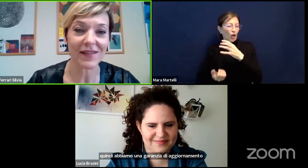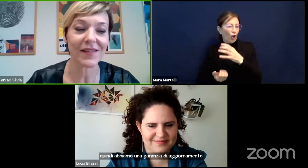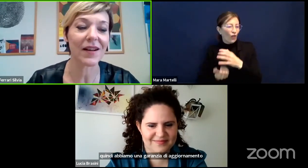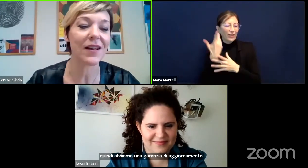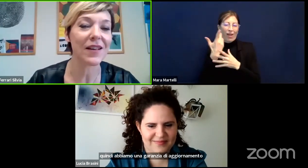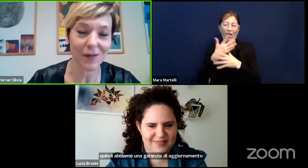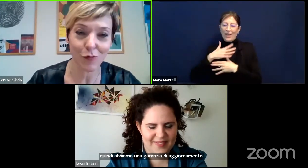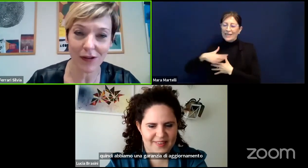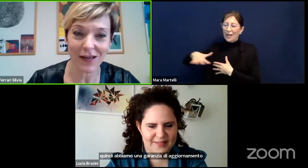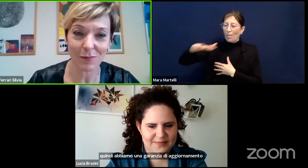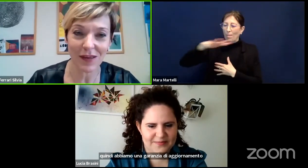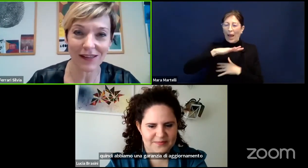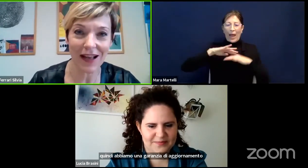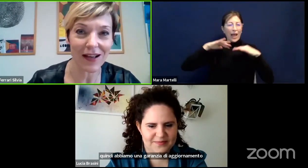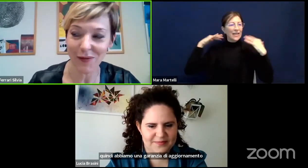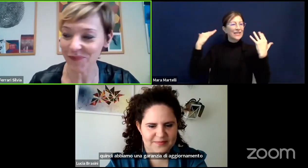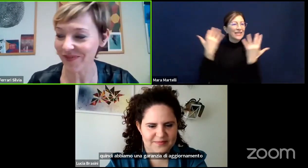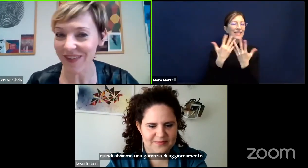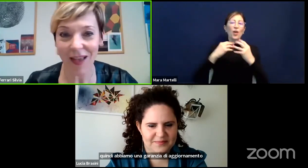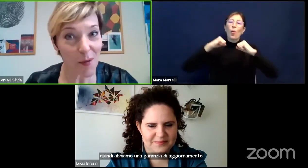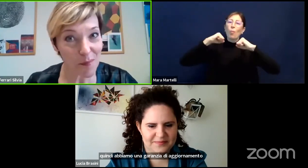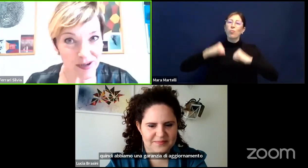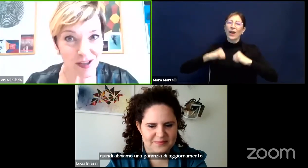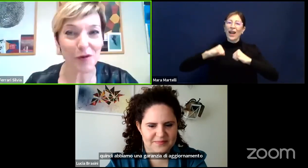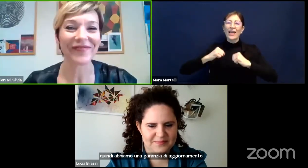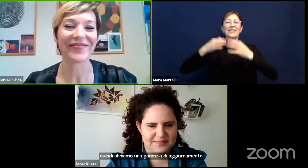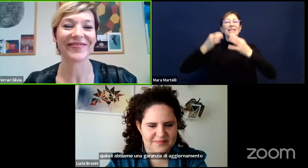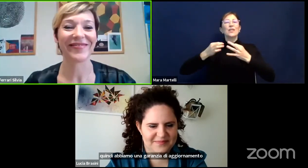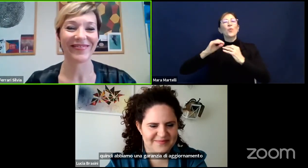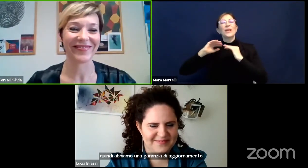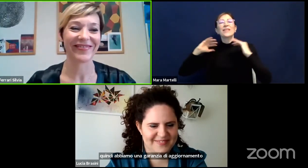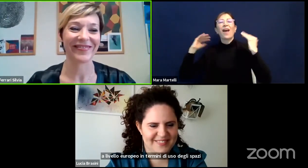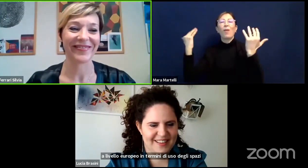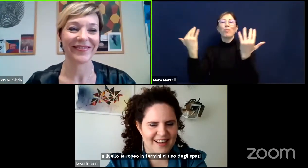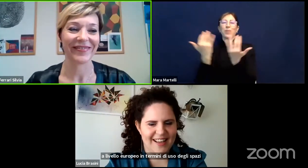spazi, benessere e sicurezza ambientale. Prego.